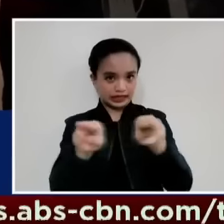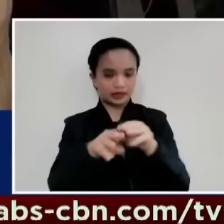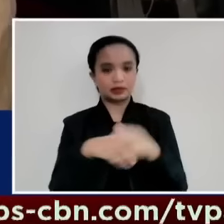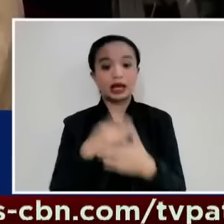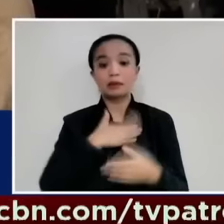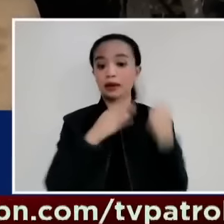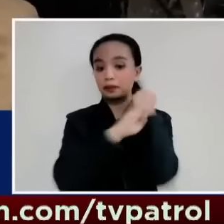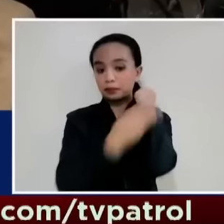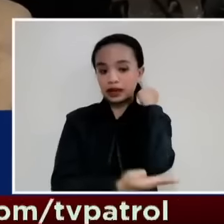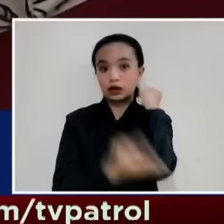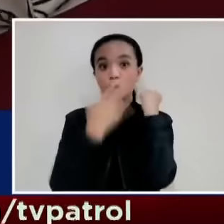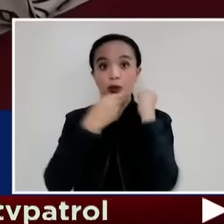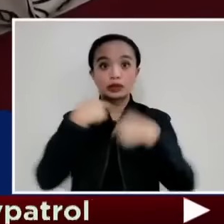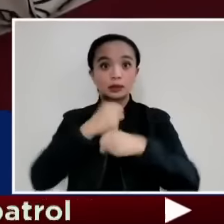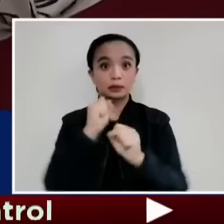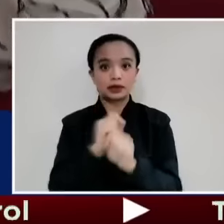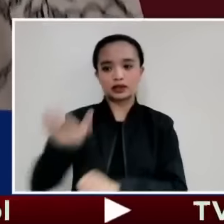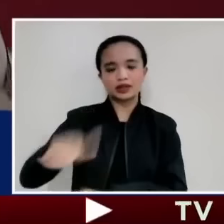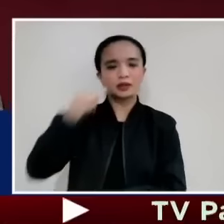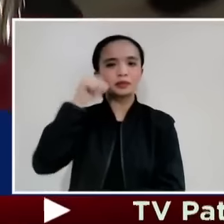ng isang batang babaeng designer.